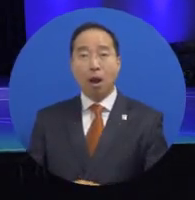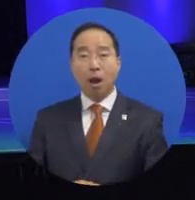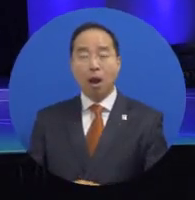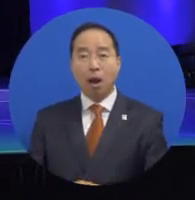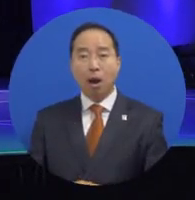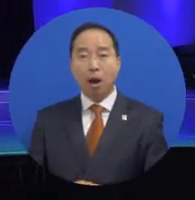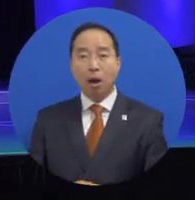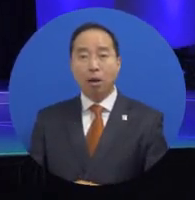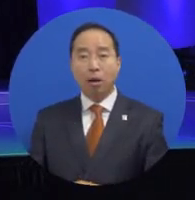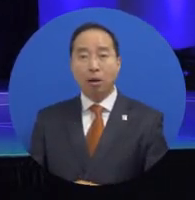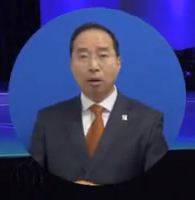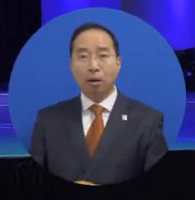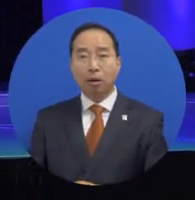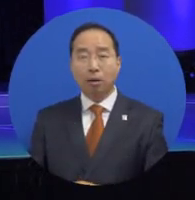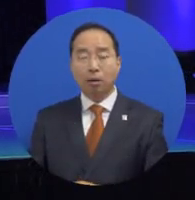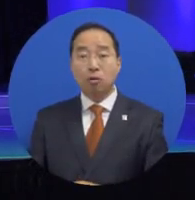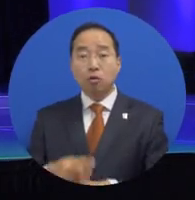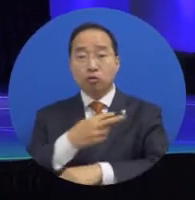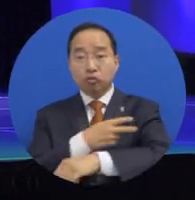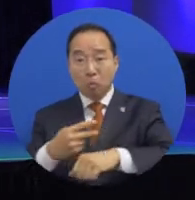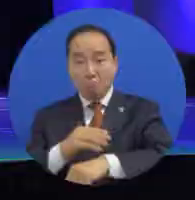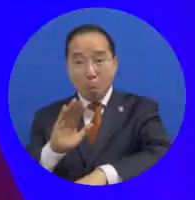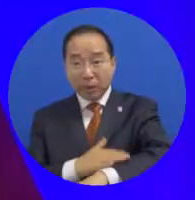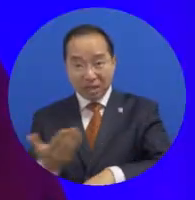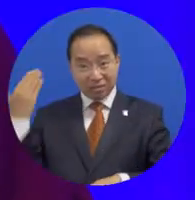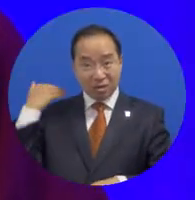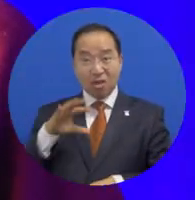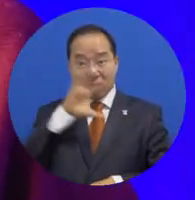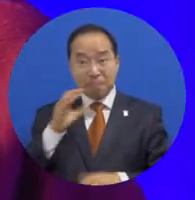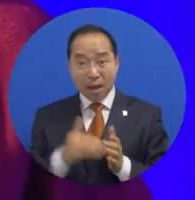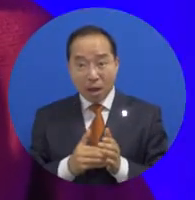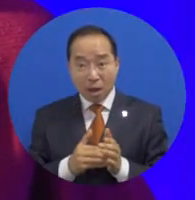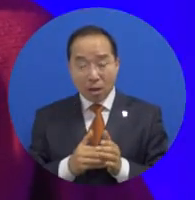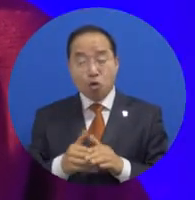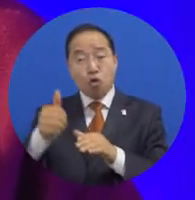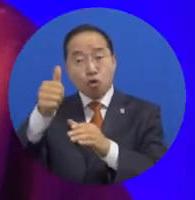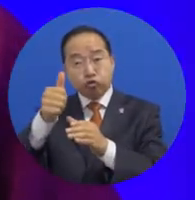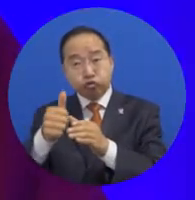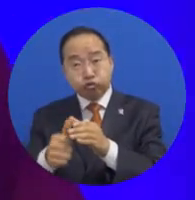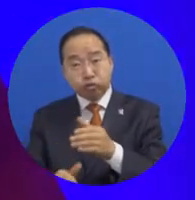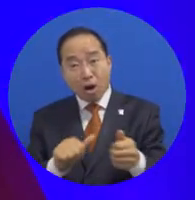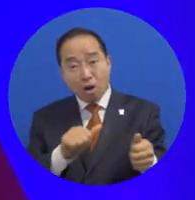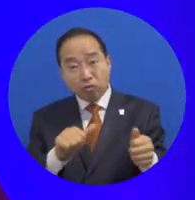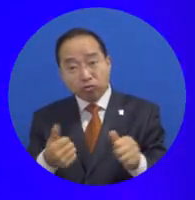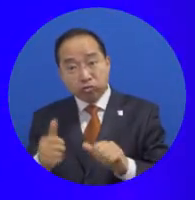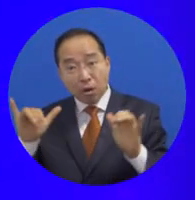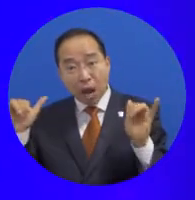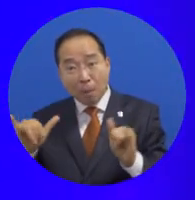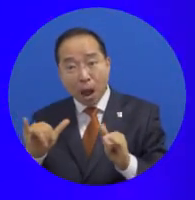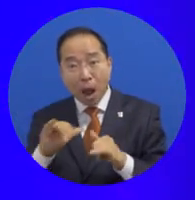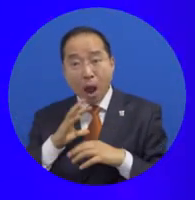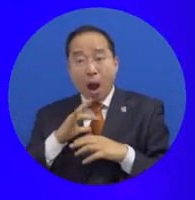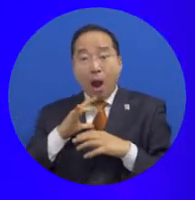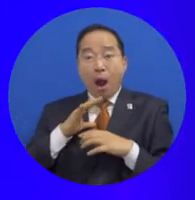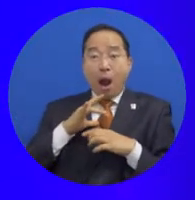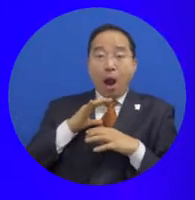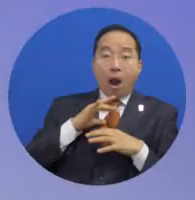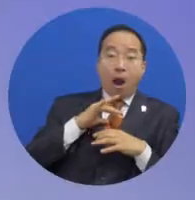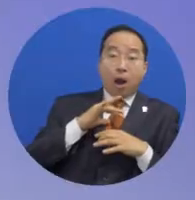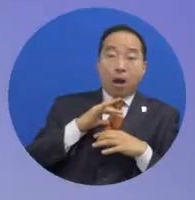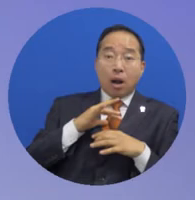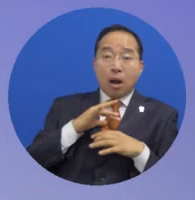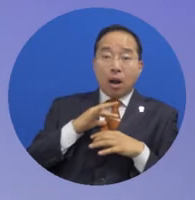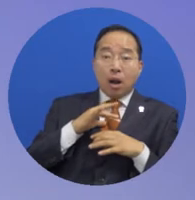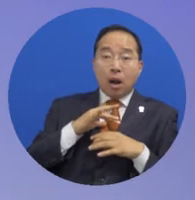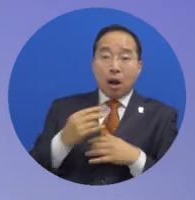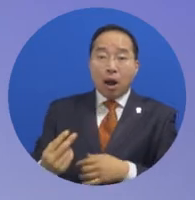수영을 못해서 숨이 안 쉬어지는 게 아니라 물에 빠져 죽을까 봐 그런 공포가 저를 사로잡으니까